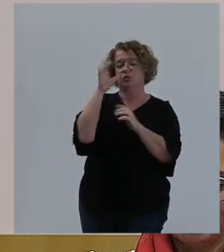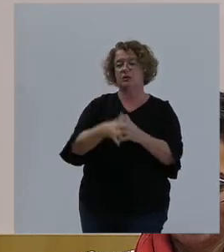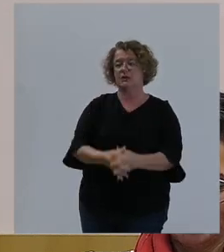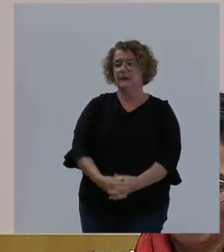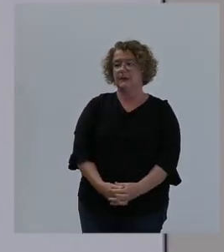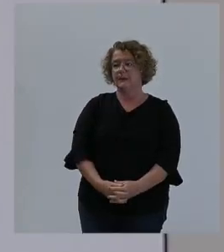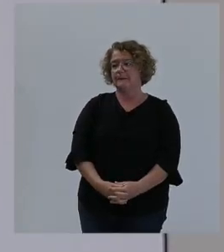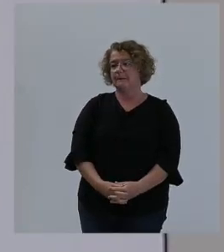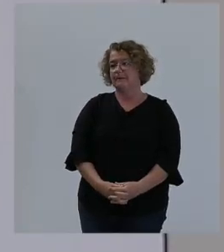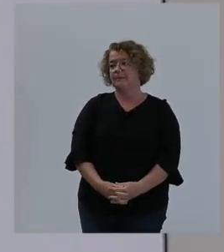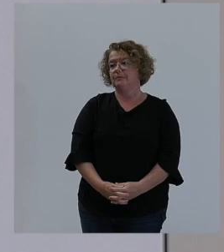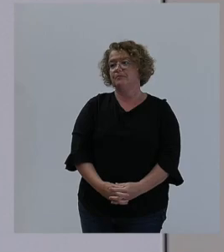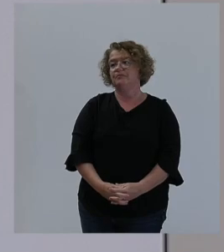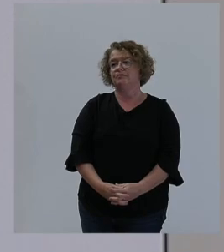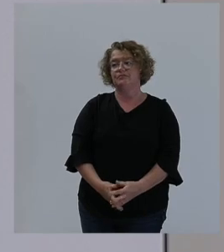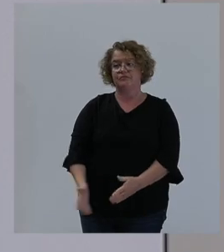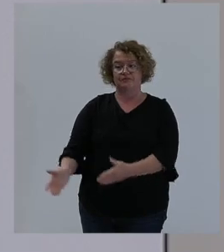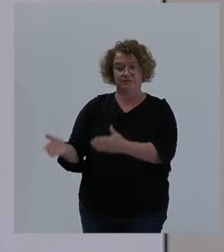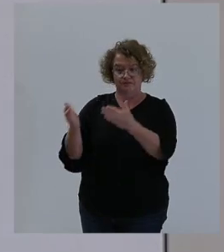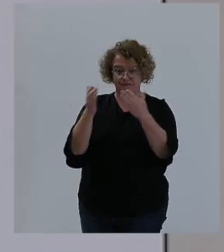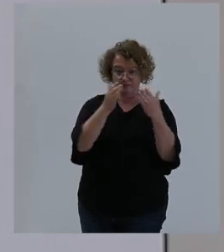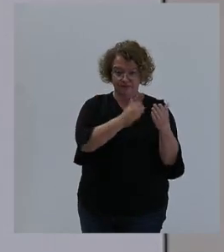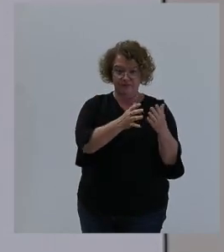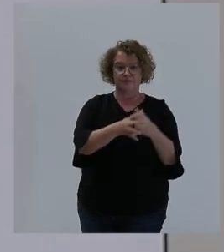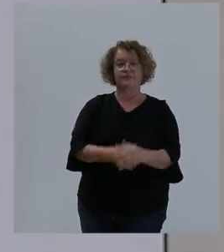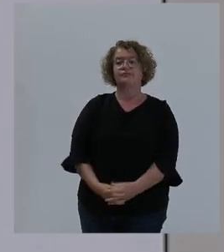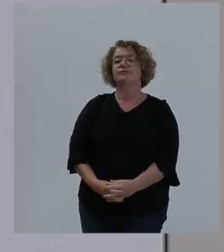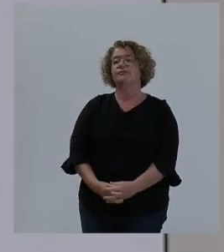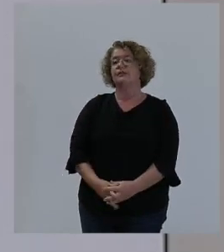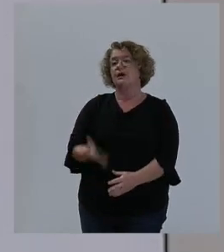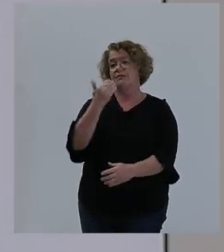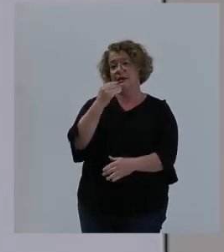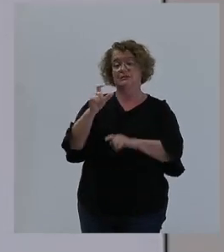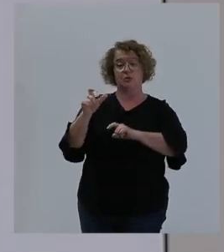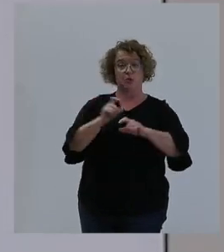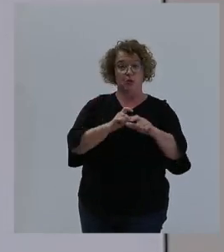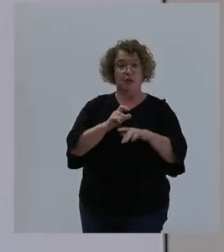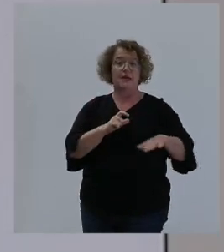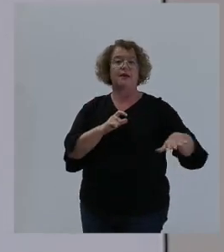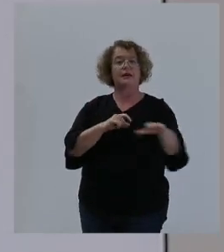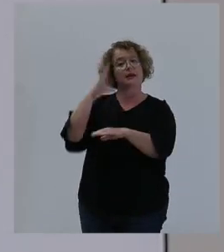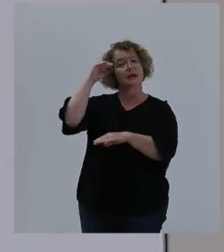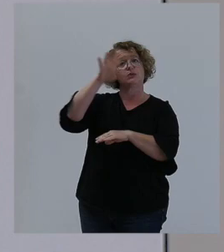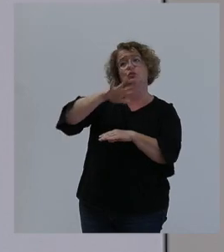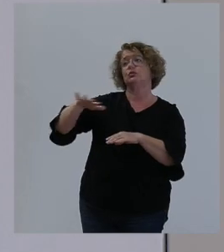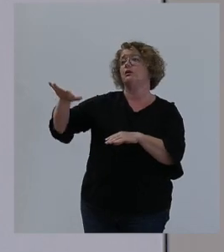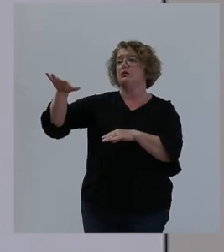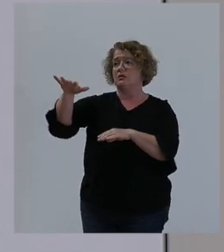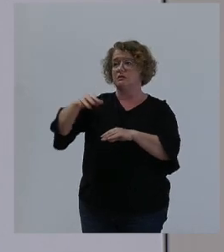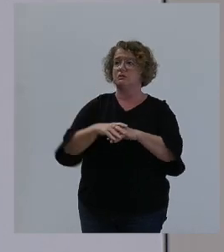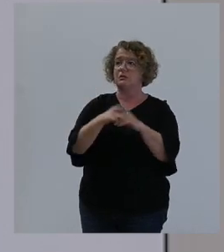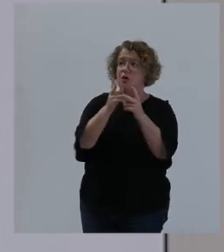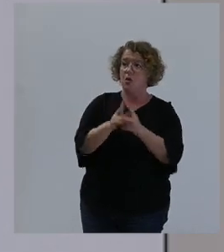Merci. Alexandre Perrault. Merci. Chers collègues, chers étudiantes et étudiants, une campagne est toujours un